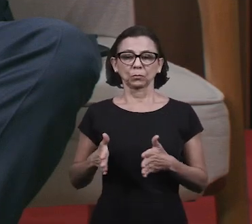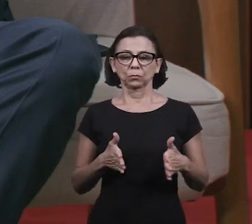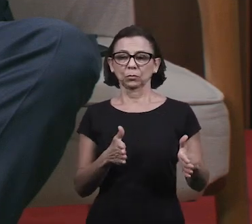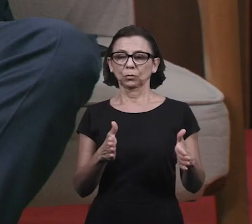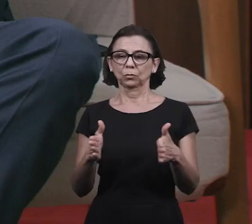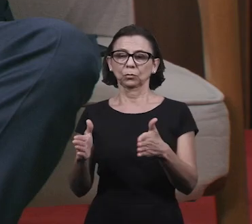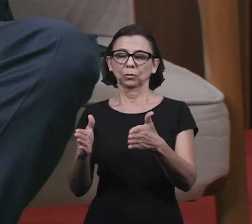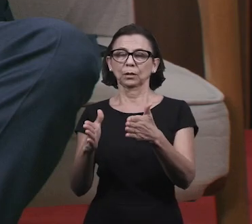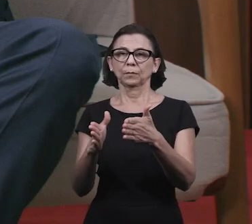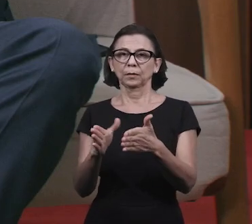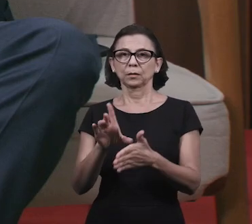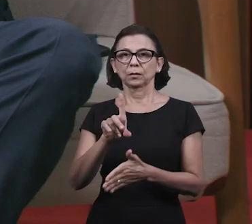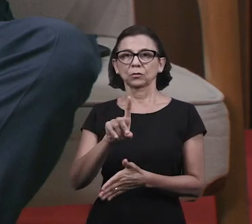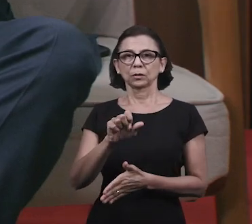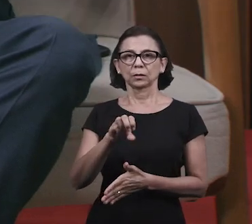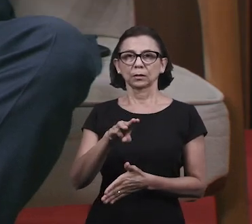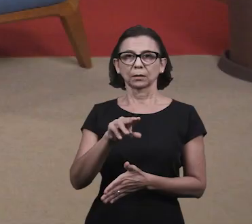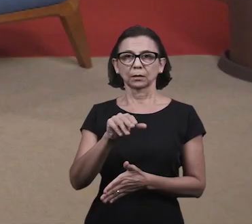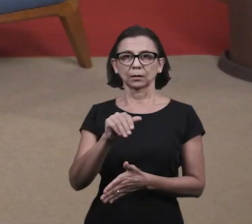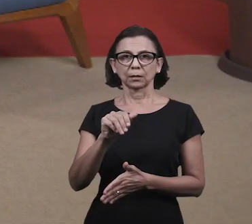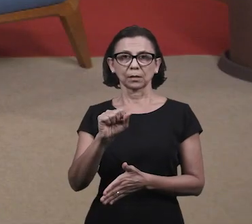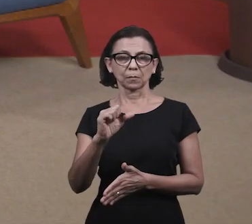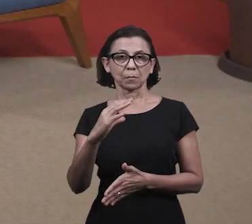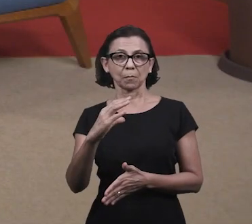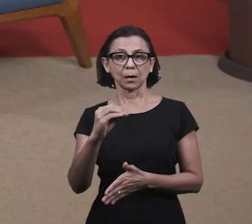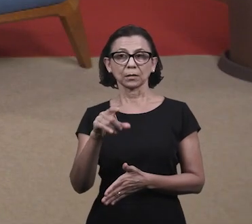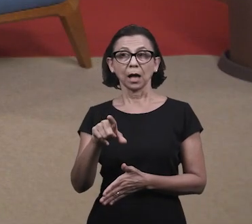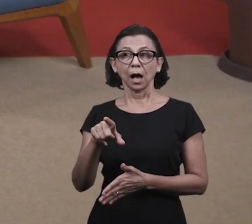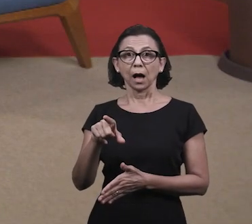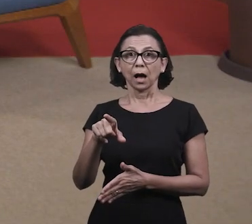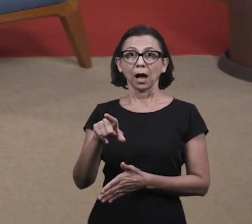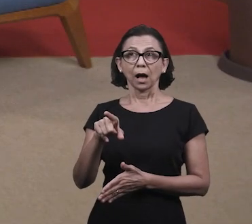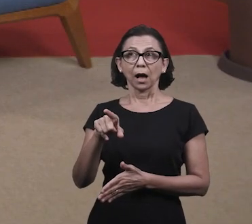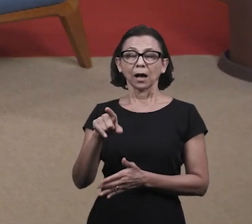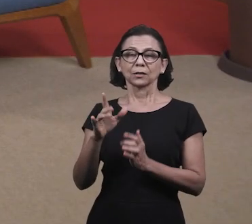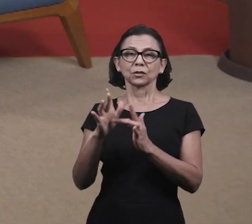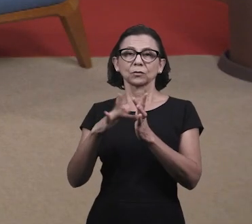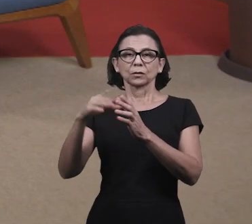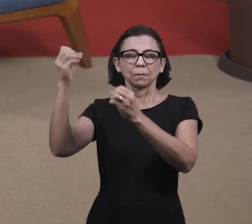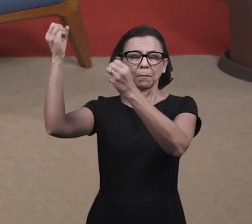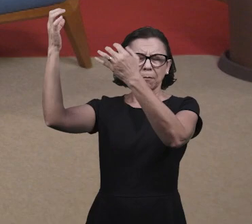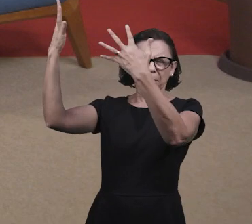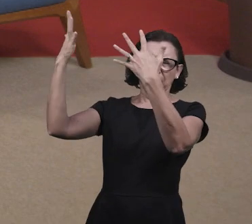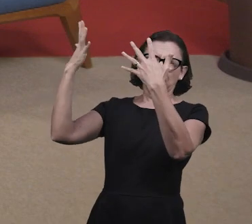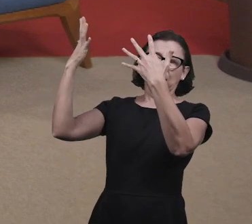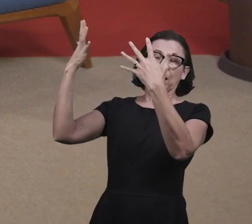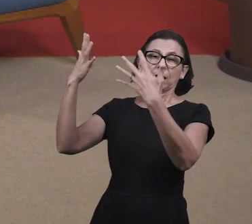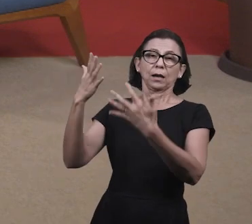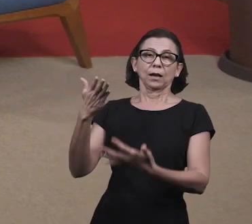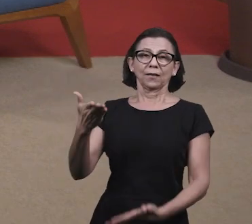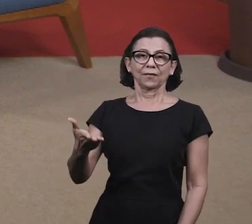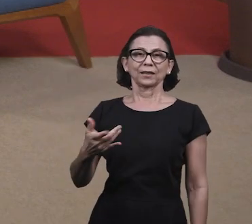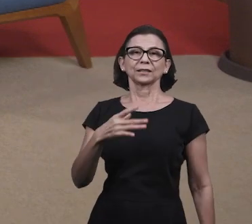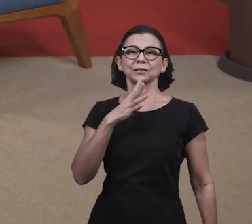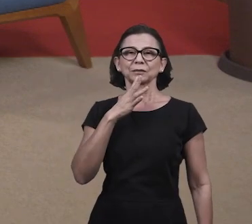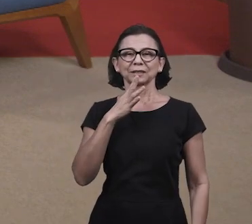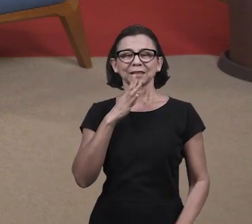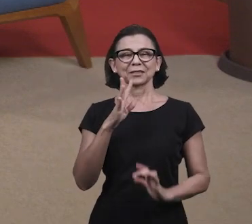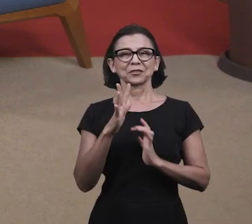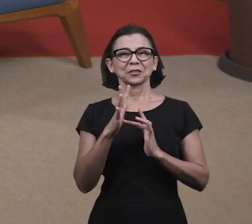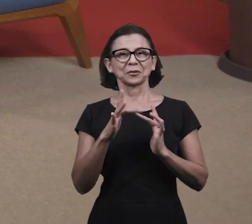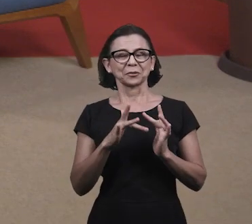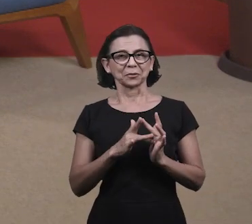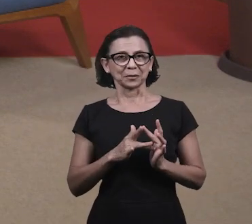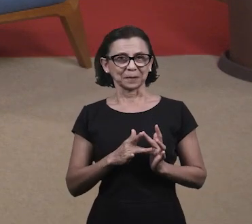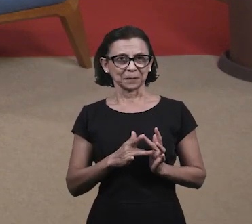de Damas, Paul, il va prendre connaissance de cette élection, de son appel. Et dans cet appel, c'est le moment,